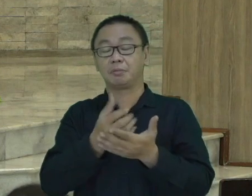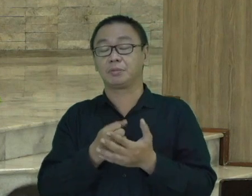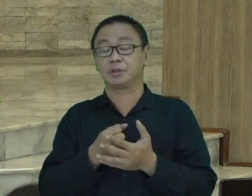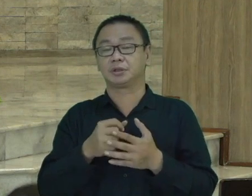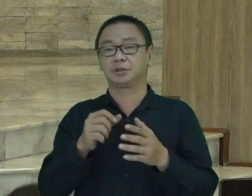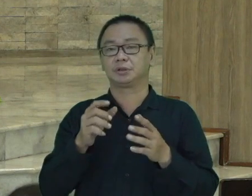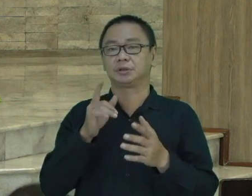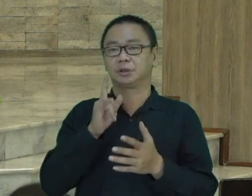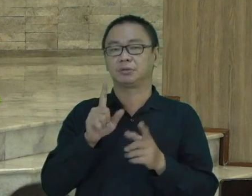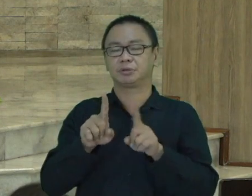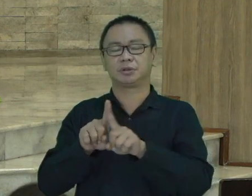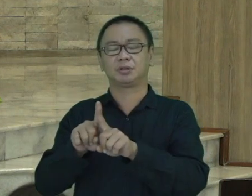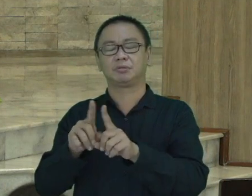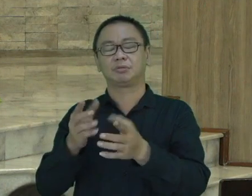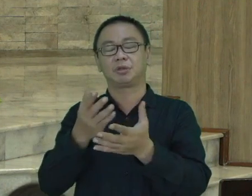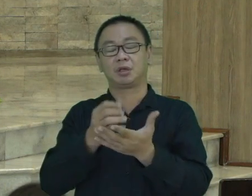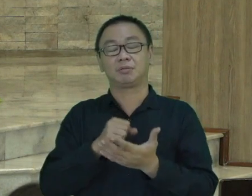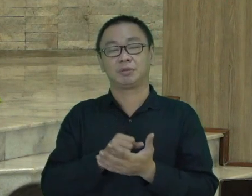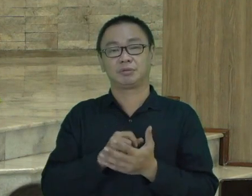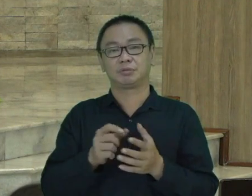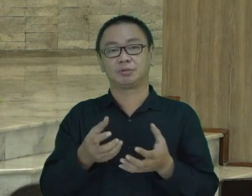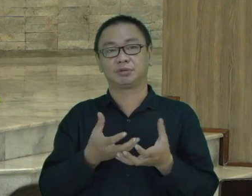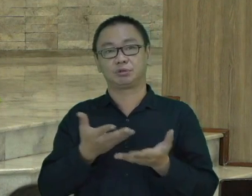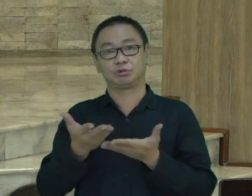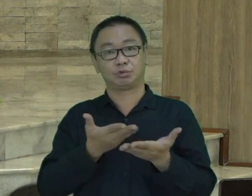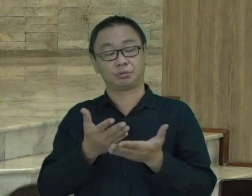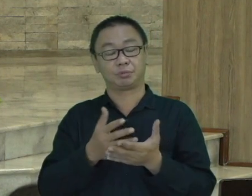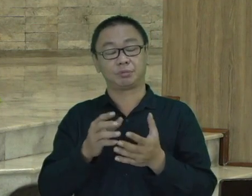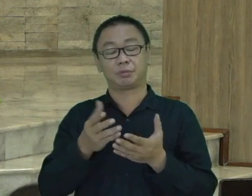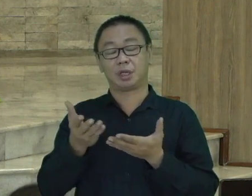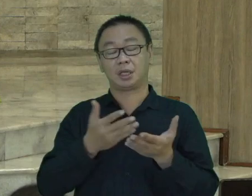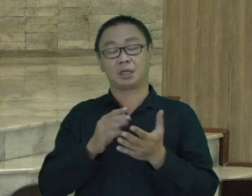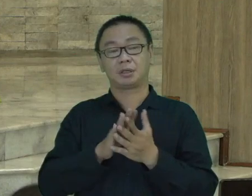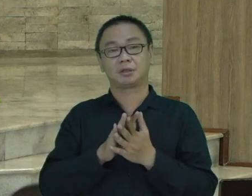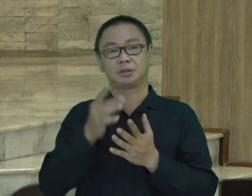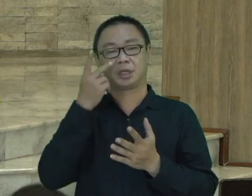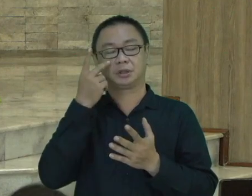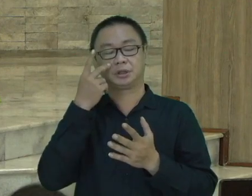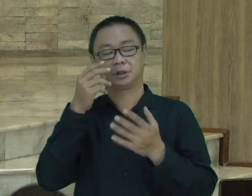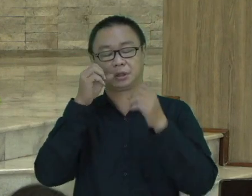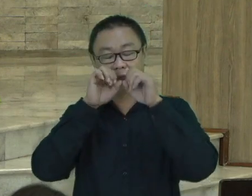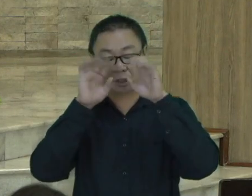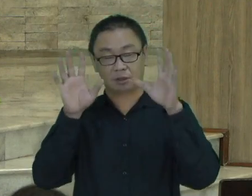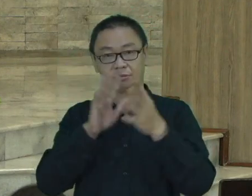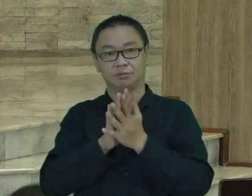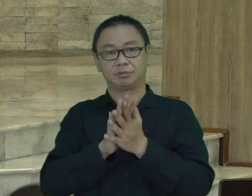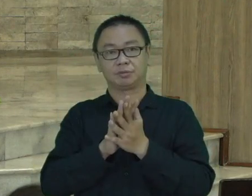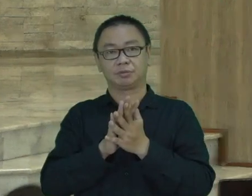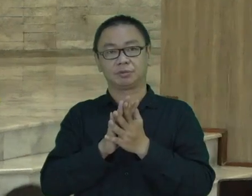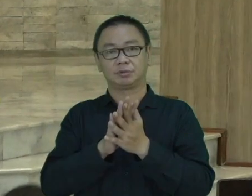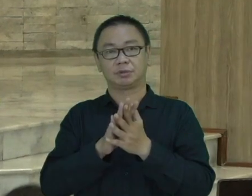dalam mewujudkan persekutuan serta melaksanakan pelayanan dan kesaksian selaku anggota Gereja Kristen